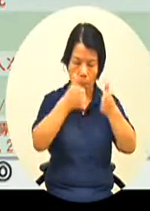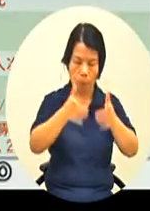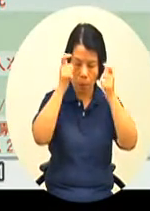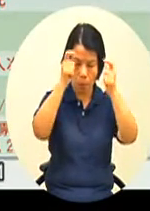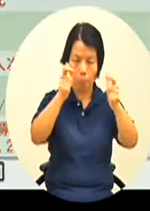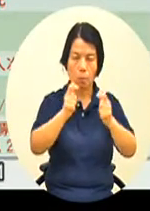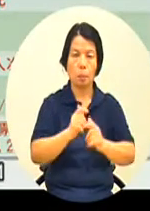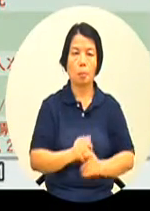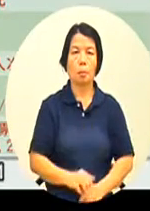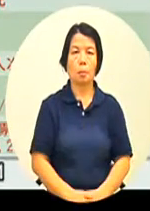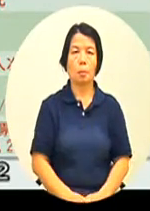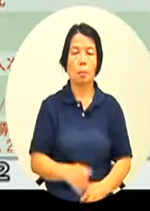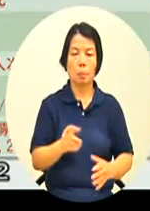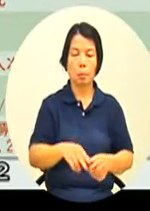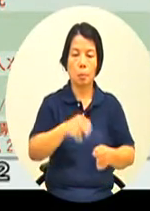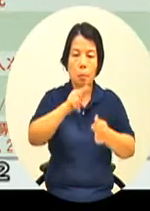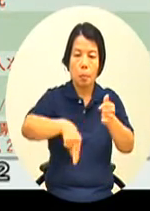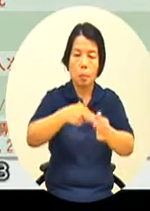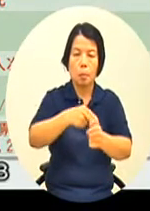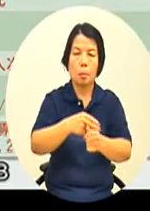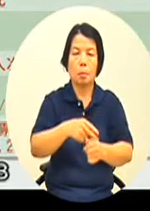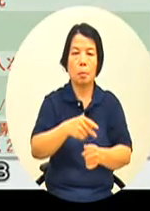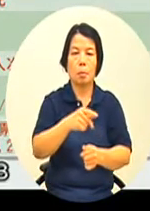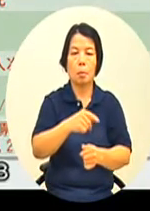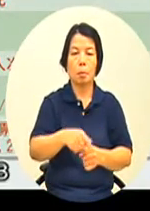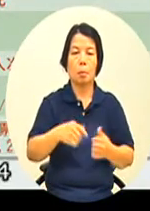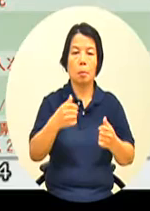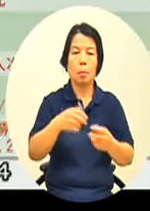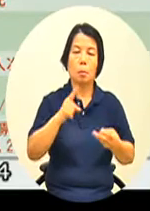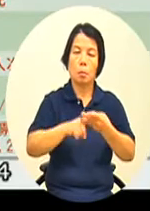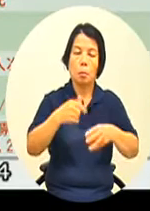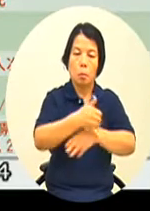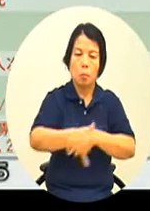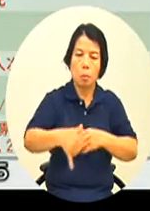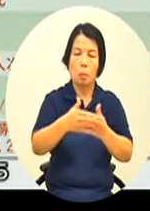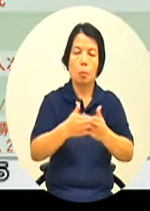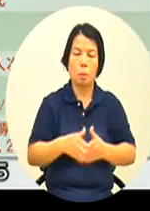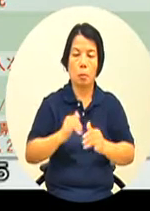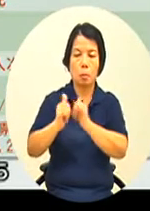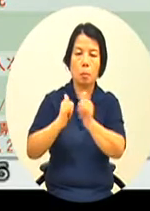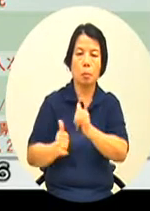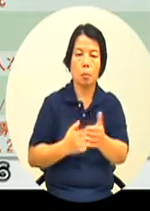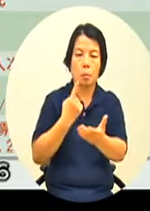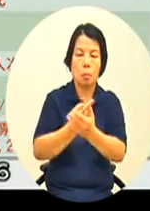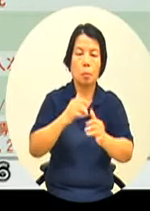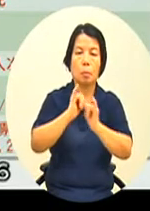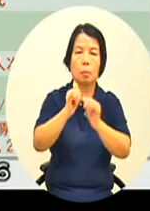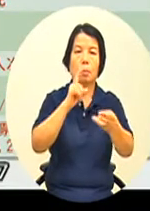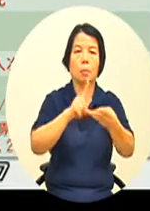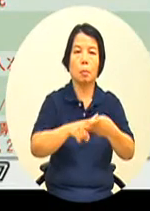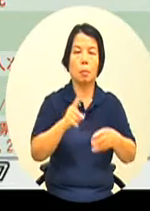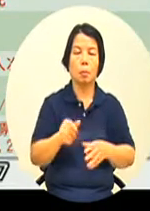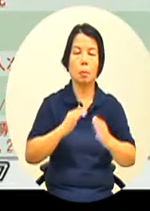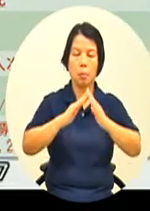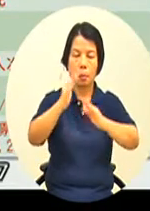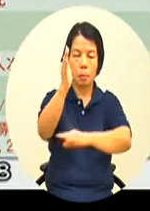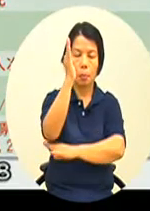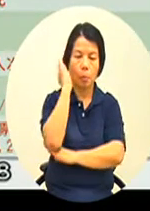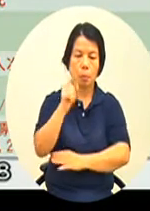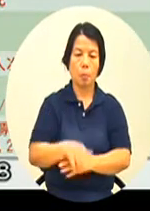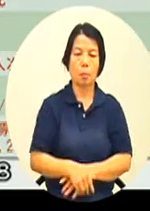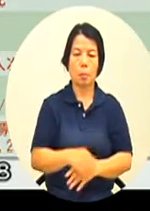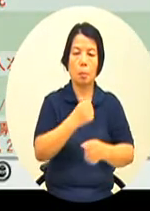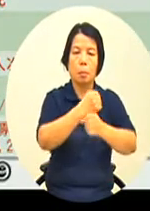这个就是刘进新主委报告的这个公民参与，参与是民主哦，好。市政府呢，第博尔